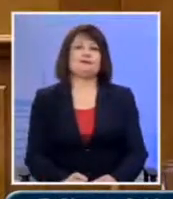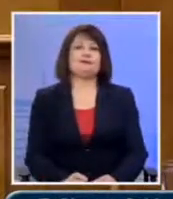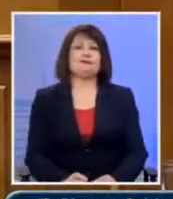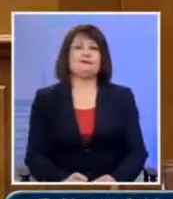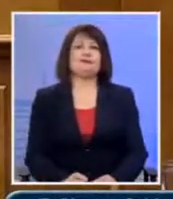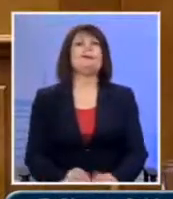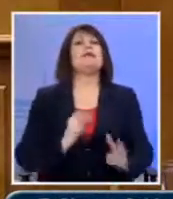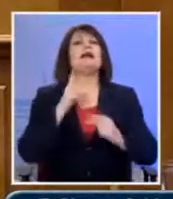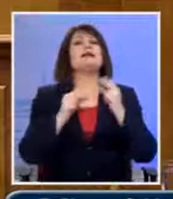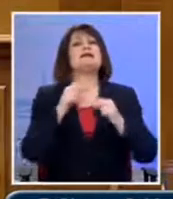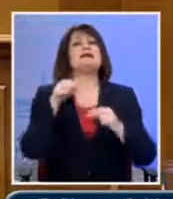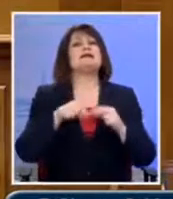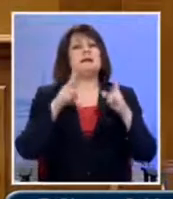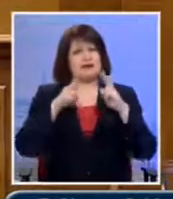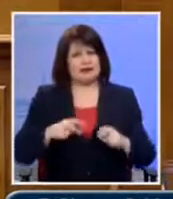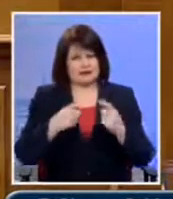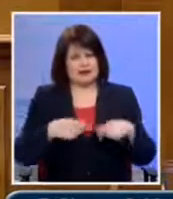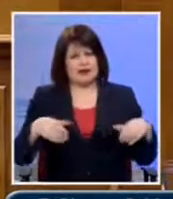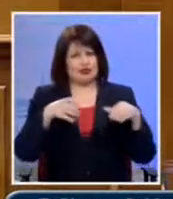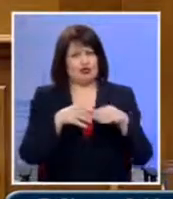η συζήτηση σήμερα για την Εξεταστική Επιτροπή